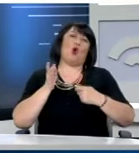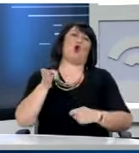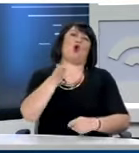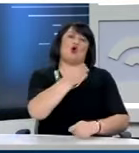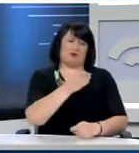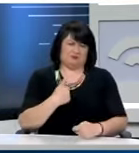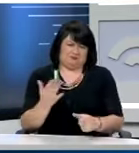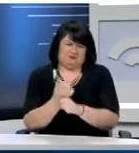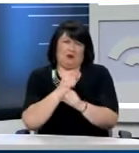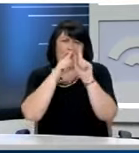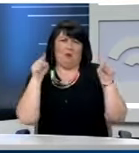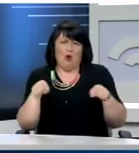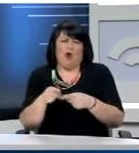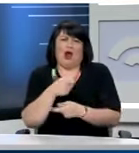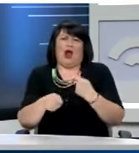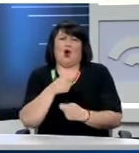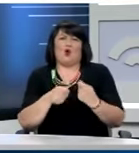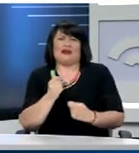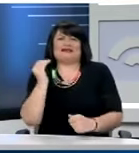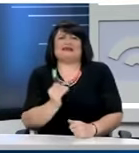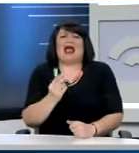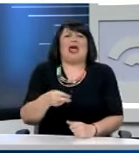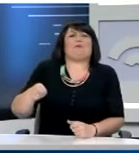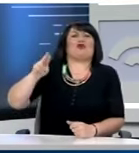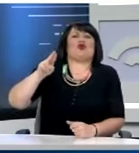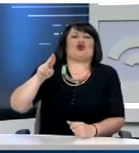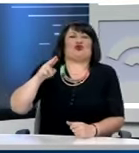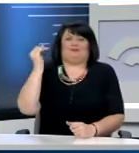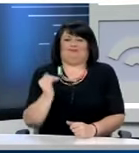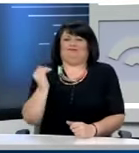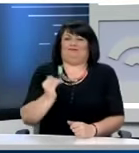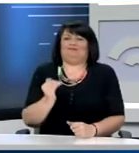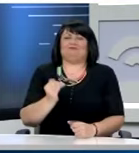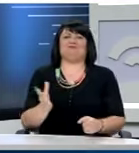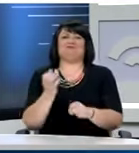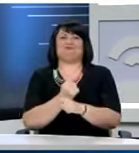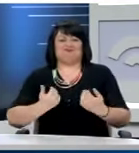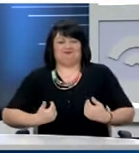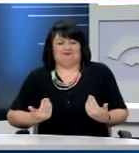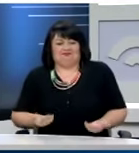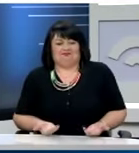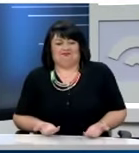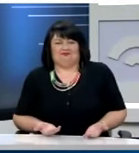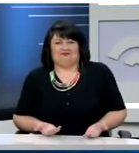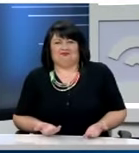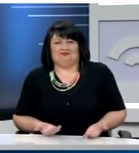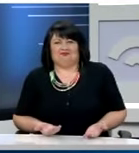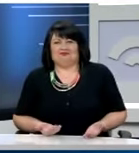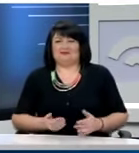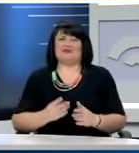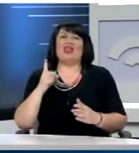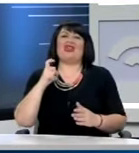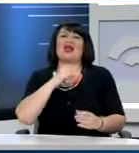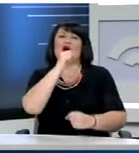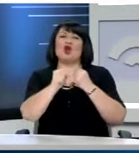μόνο βγήκαμε, αλλά έχουμε και το χαμηλότερο επιτόκιο από τότε που ξεκίνησε να καταγράφεται η διακύμανση του δεκαετούς